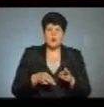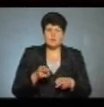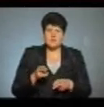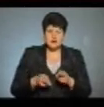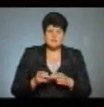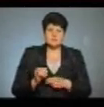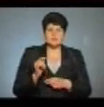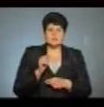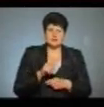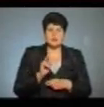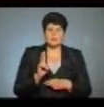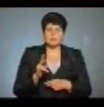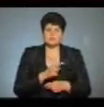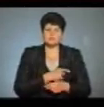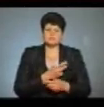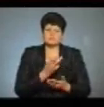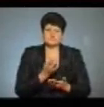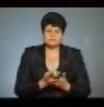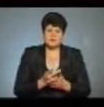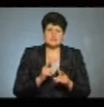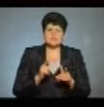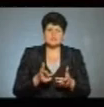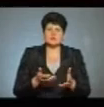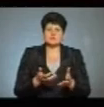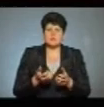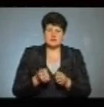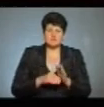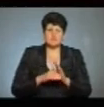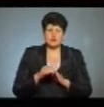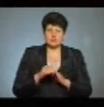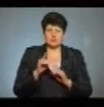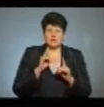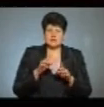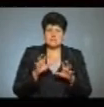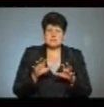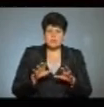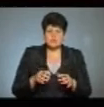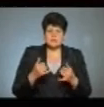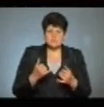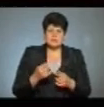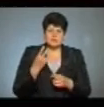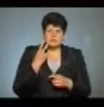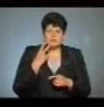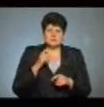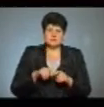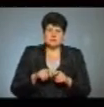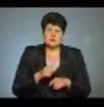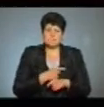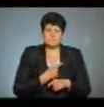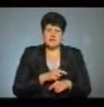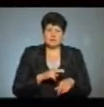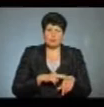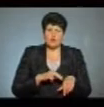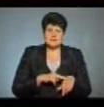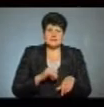також тих, кого госпіталізовують. Окрім того, згідно із прийнятим Верховною Радою законом, тепер регулярно тестуватимуть медиків, поліцейських